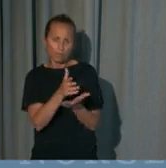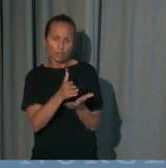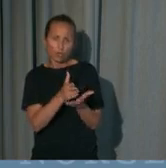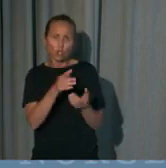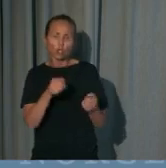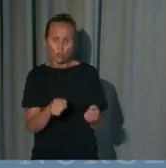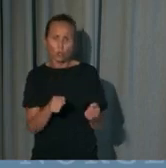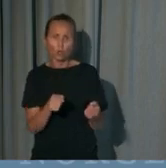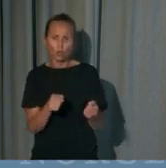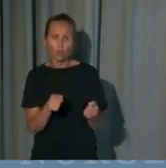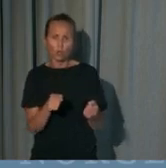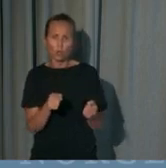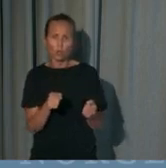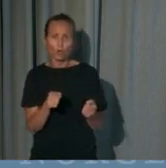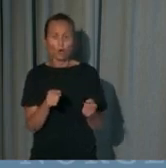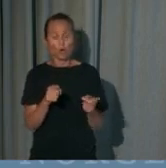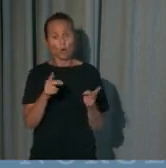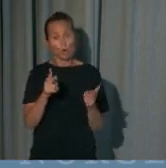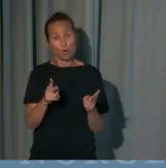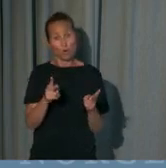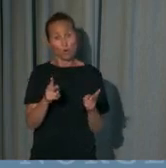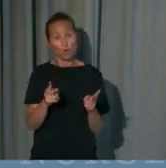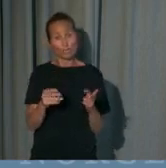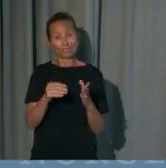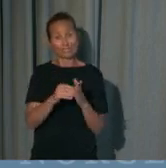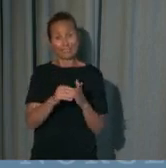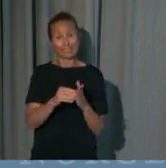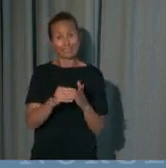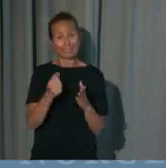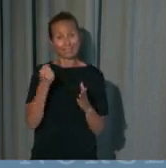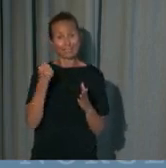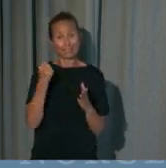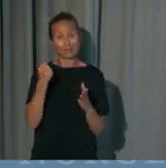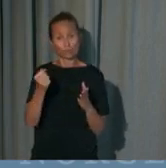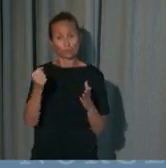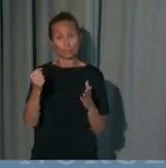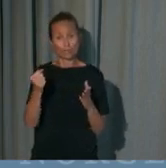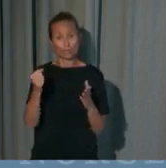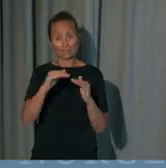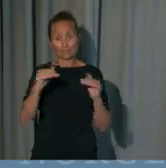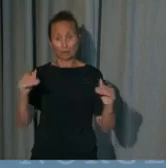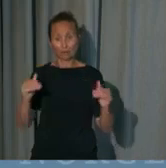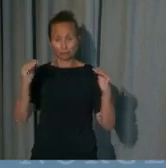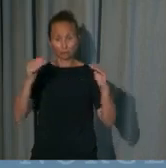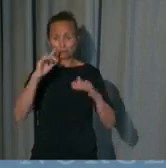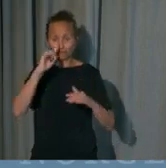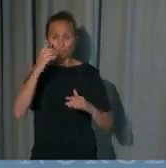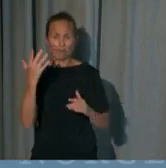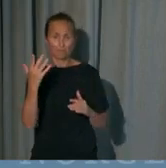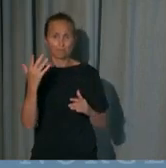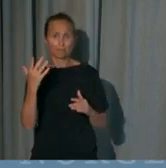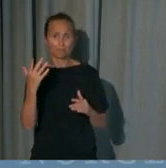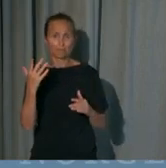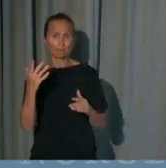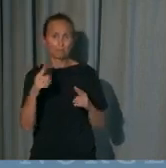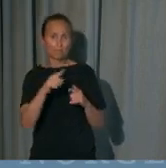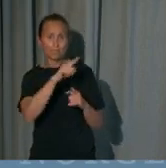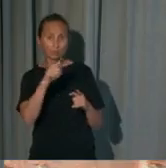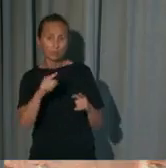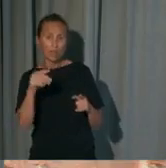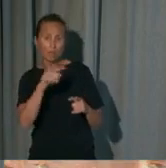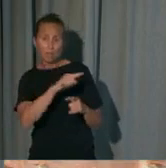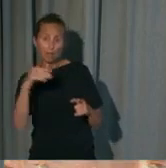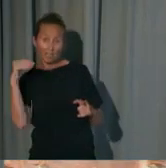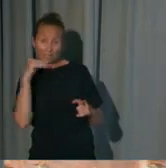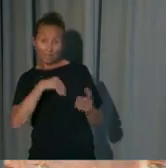nå, og som er jo en del av det at de da har også hevet nivå til nivå 5. Er det kun det